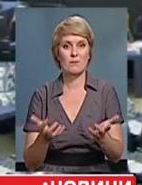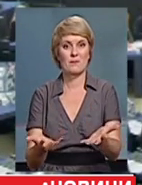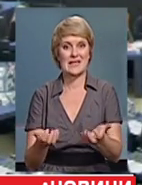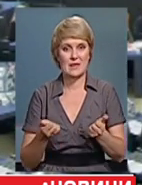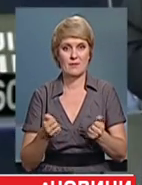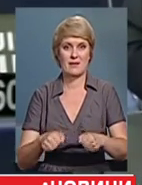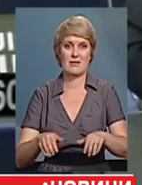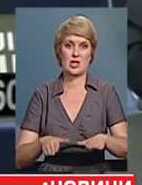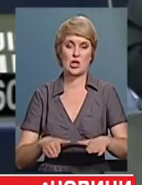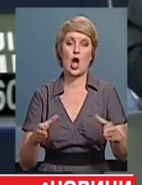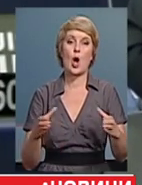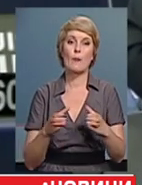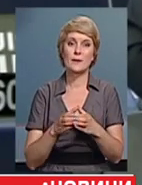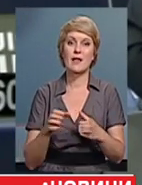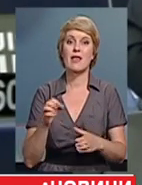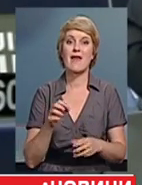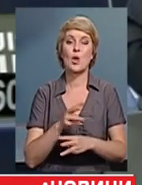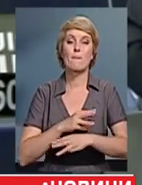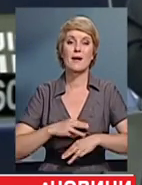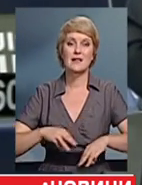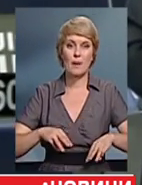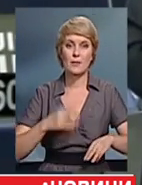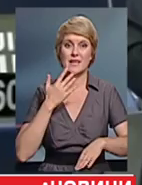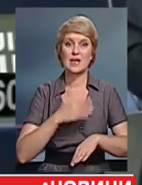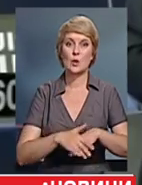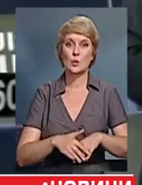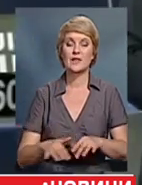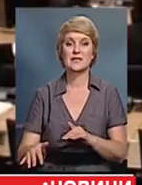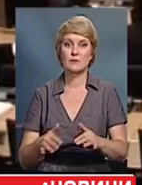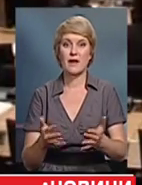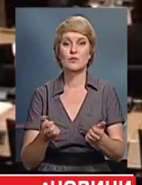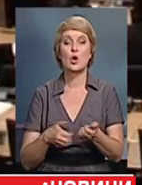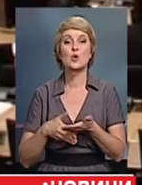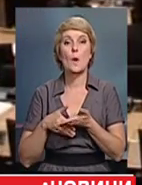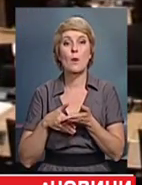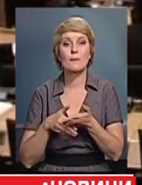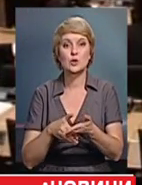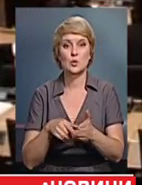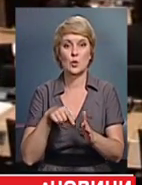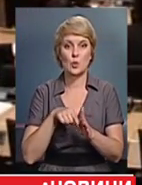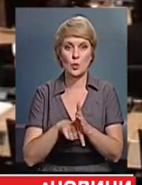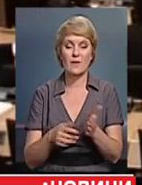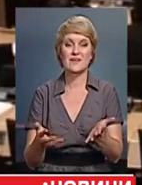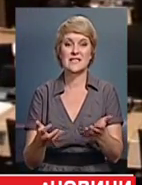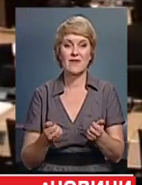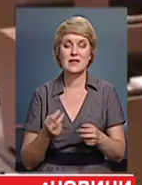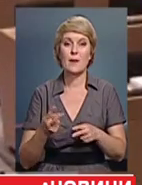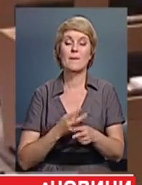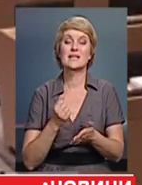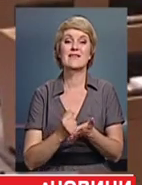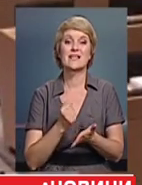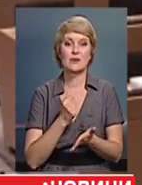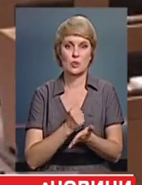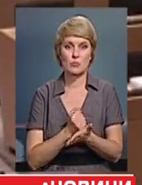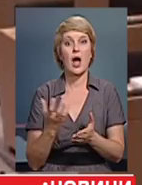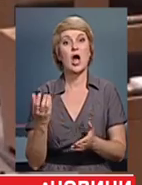Європарламенту із закордонних справ виконує допоміжну роль у схваленні безвізового режиму. Щоб рішення набуло сили, його має підтримати Комітет із громадянських свобод